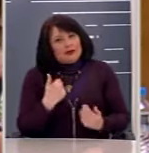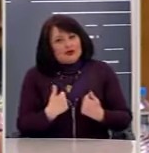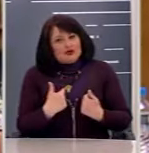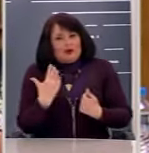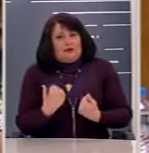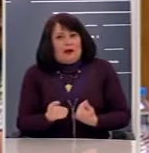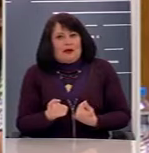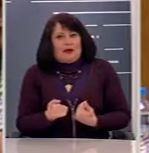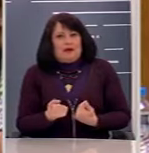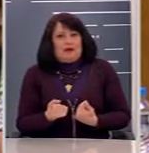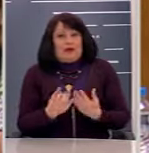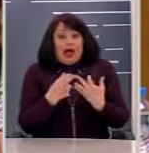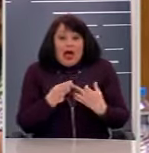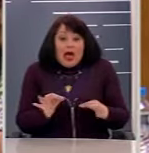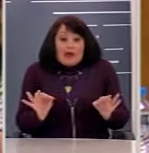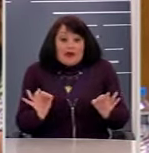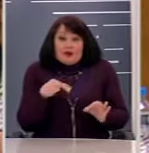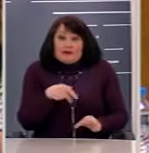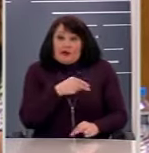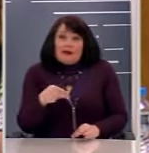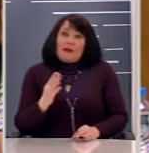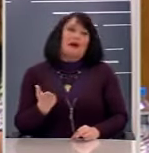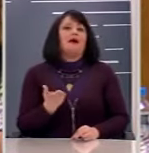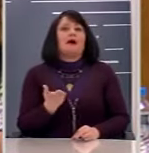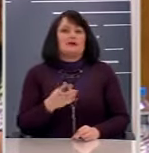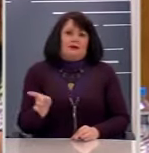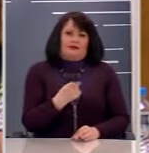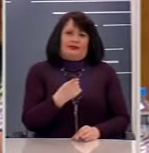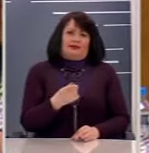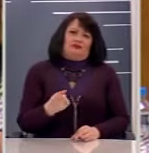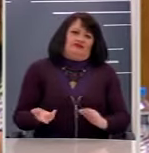υπάρχει κάποιο κενό σε αυτό το θέμα, στείλτε το στον εισαγγελέα.